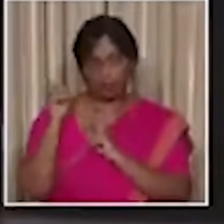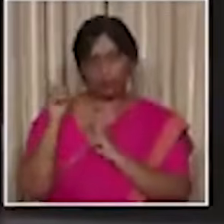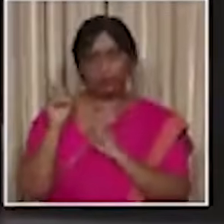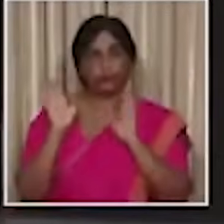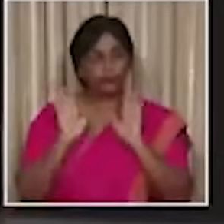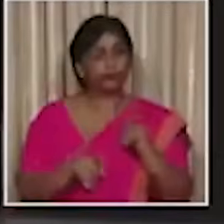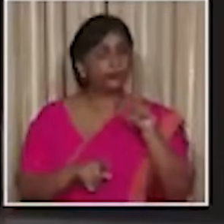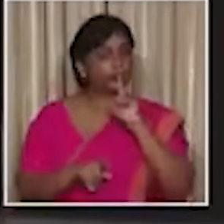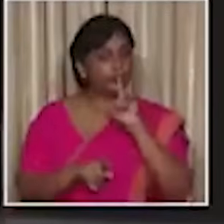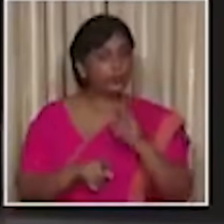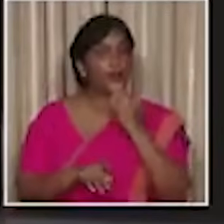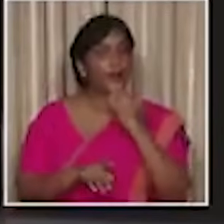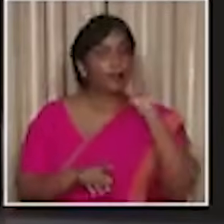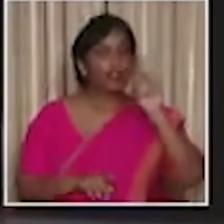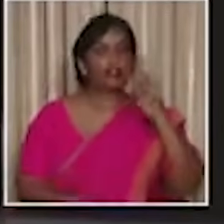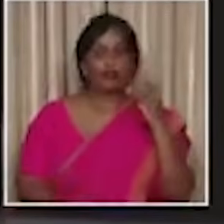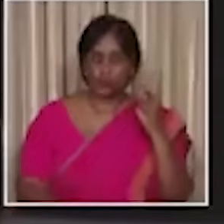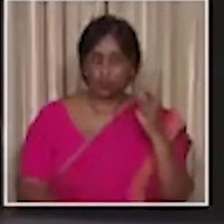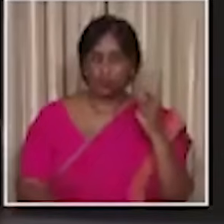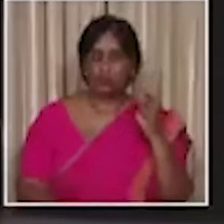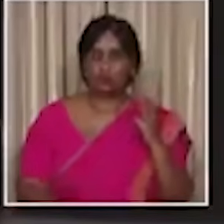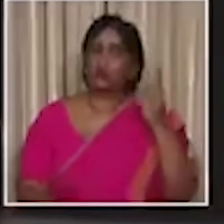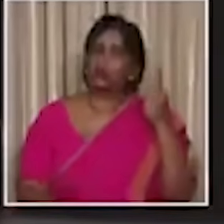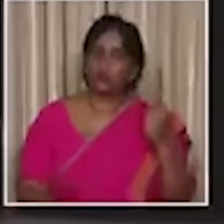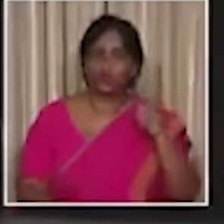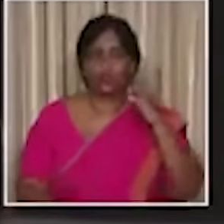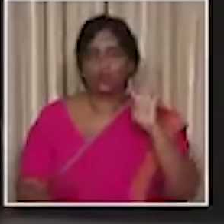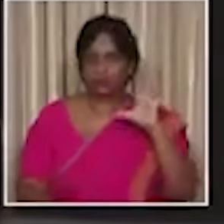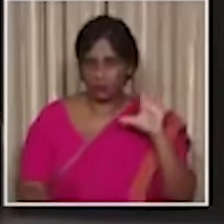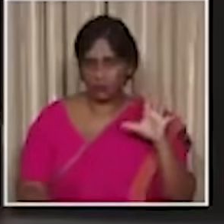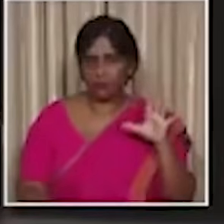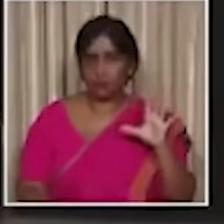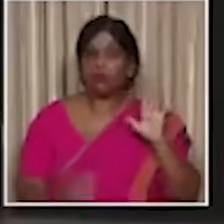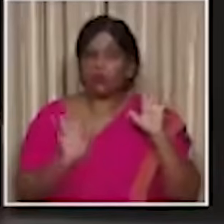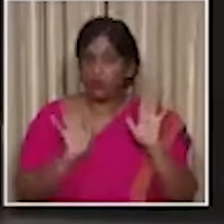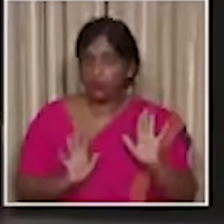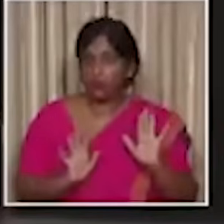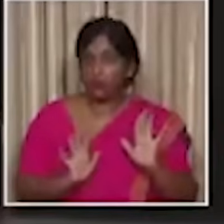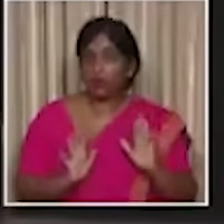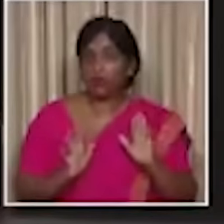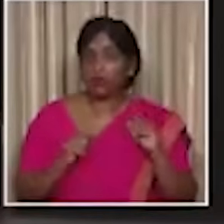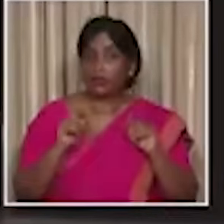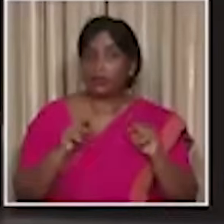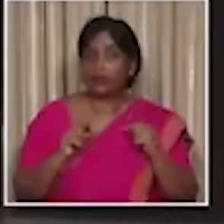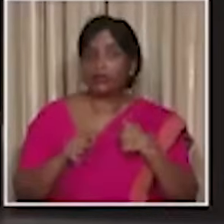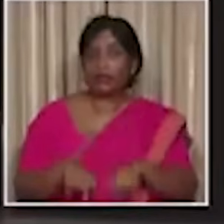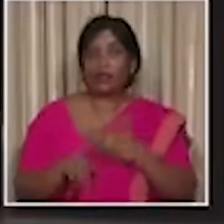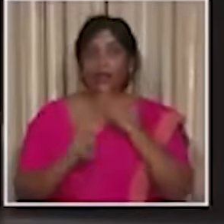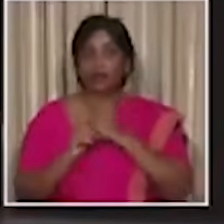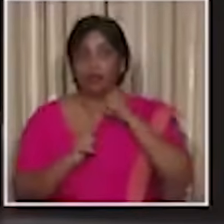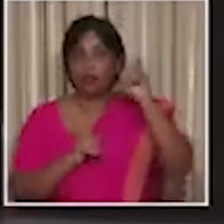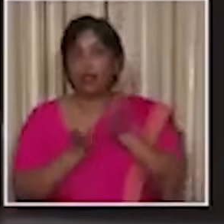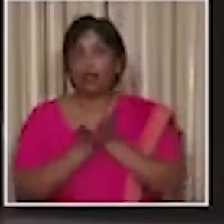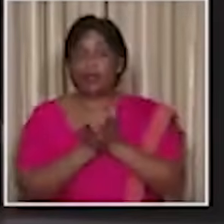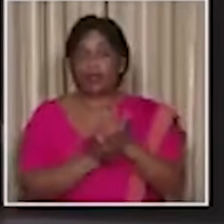හැබැයි ඔබතුමා කියන්නේ ඇමරිකාවේ 300යි. ඒක හරි. 345යි. හැබැයි ඉන්දියා මෙතන ඉඳන් ඇමරිකාවට යන නැව්